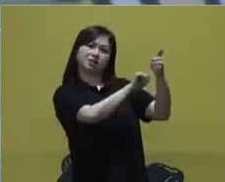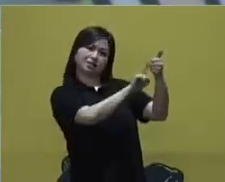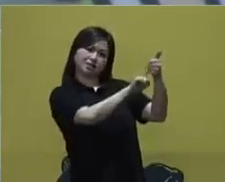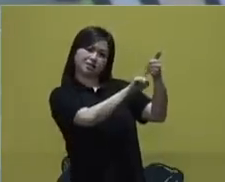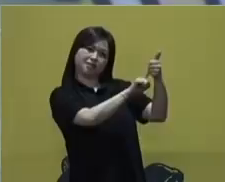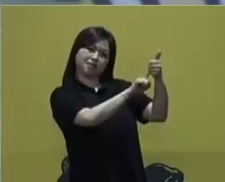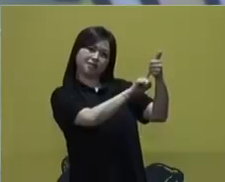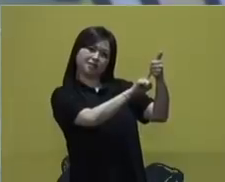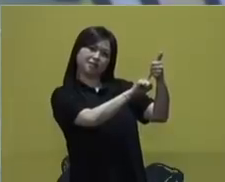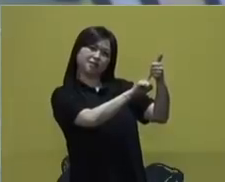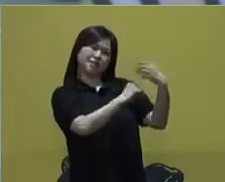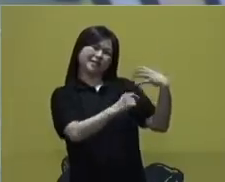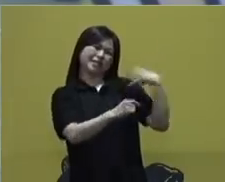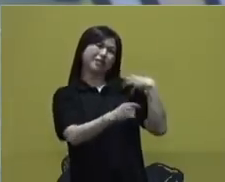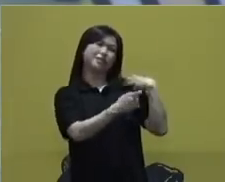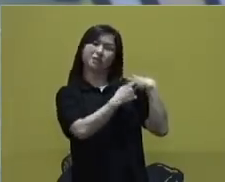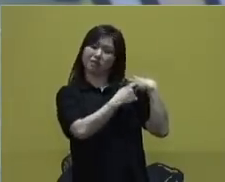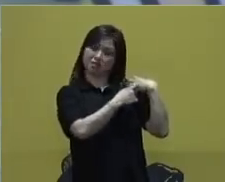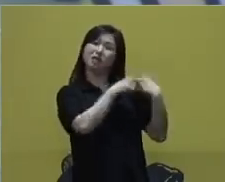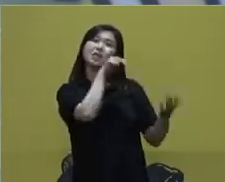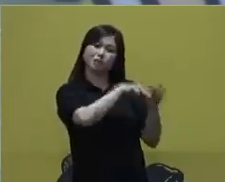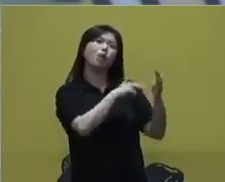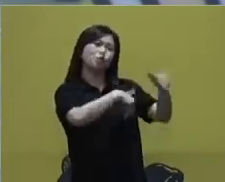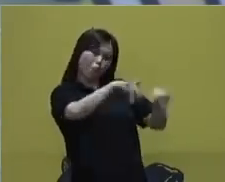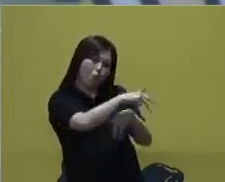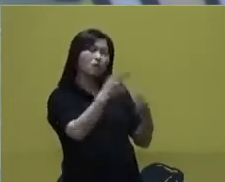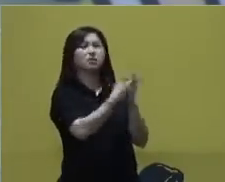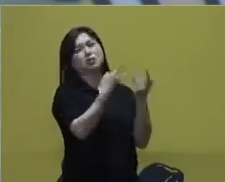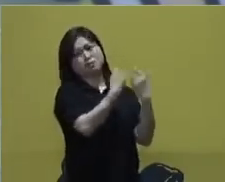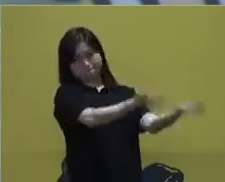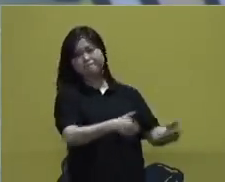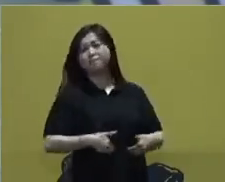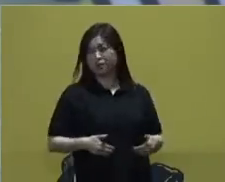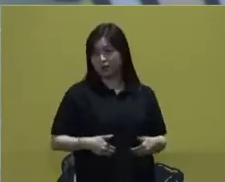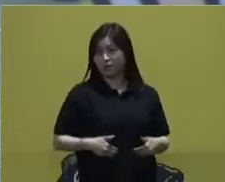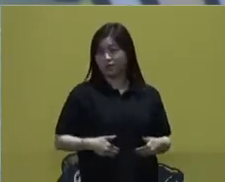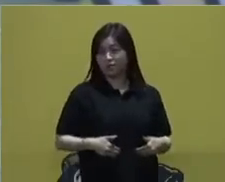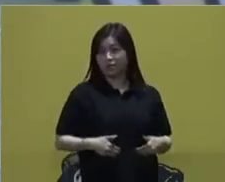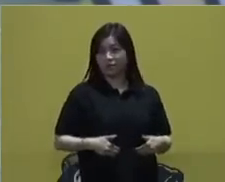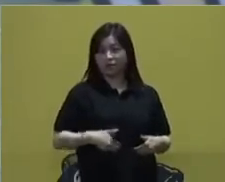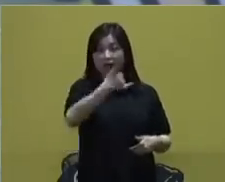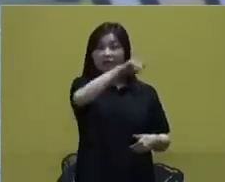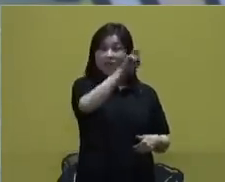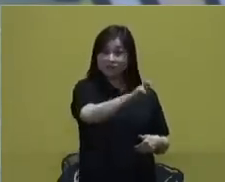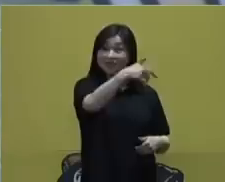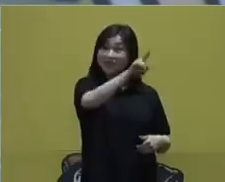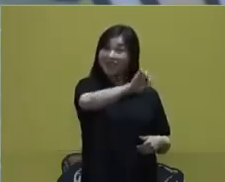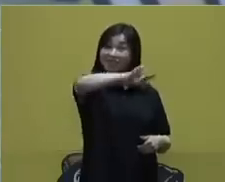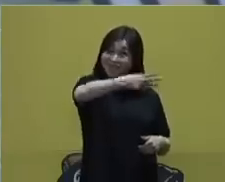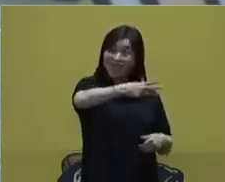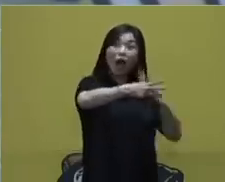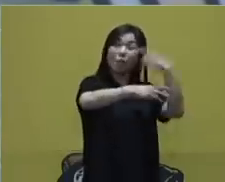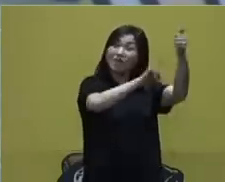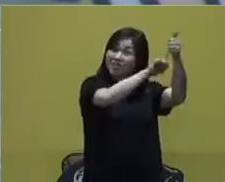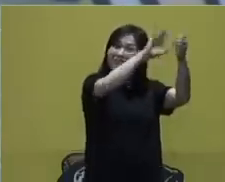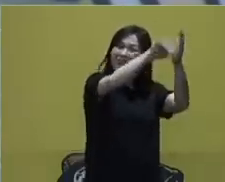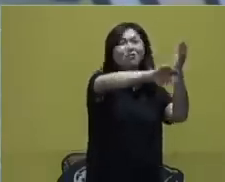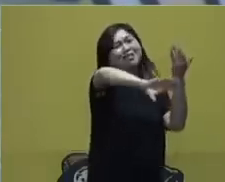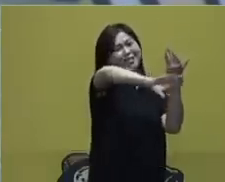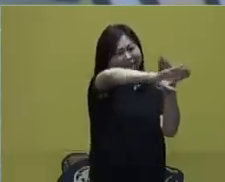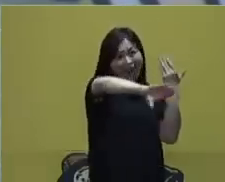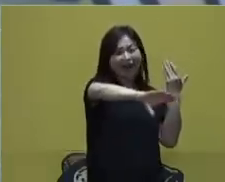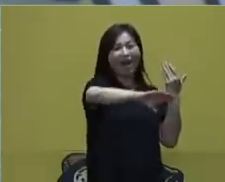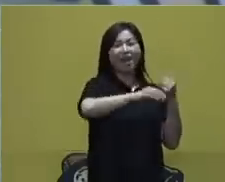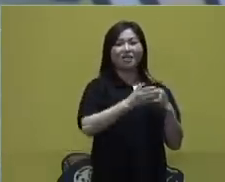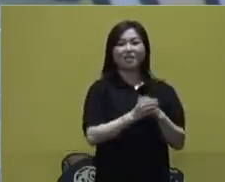위원장이 안고 있는 고민도 알아야 된다 생각해요. 왜냐하면 김정일 시대와 달리 제가 통일부 장관하고 유 이사장님이